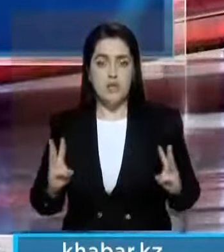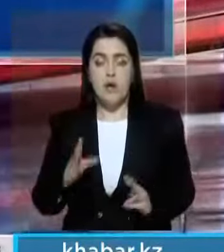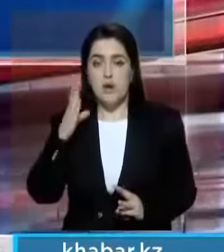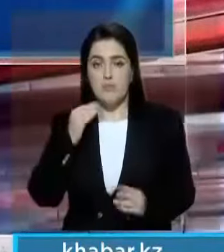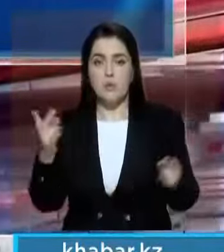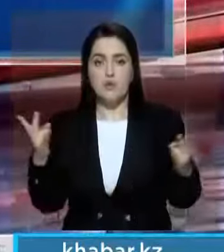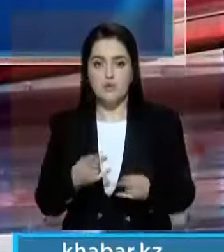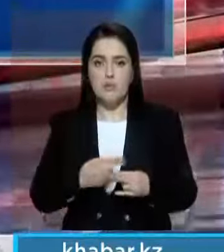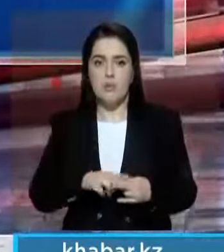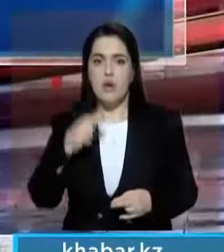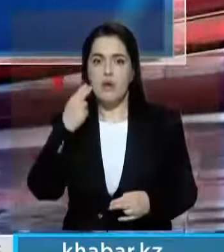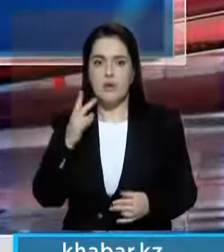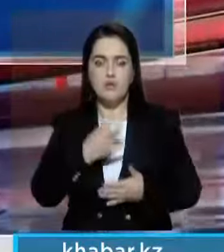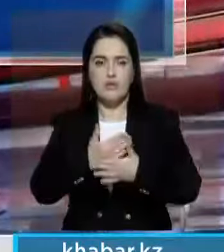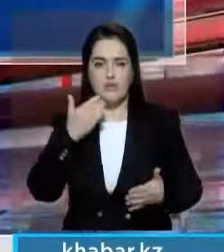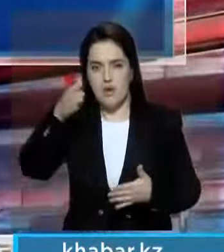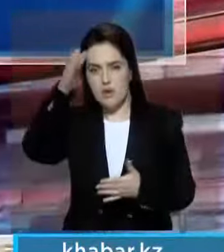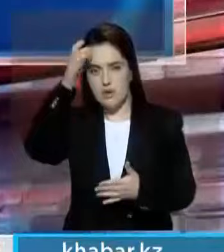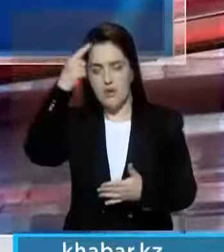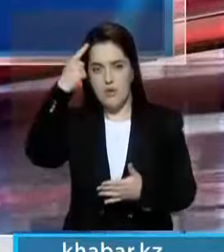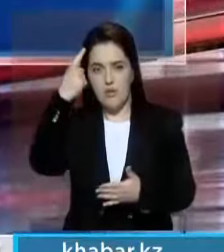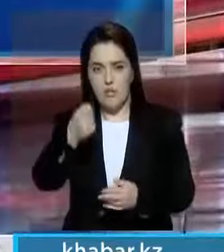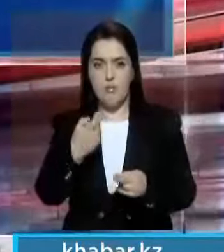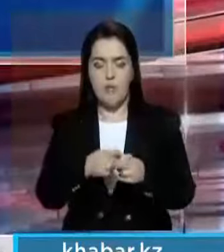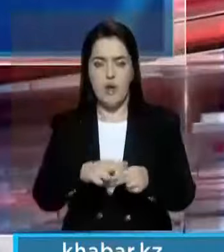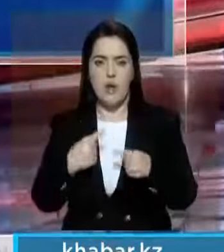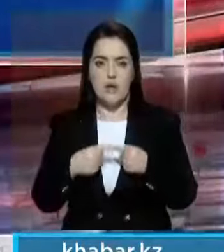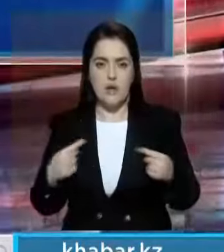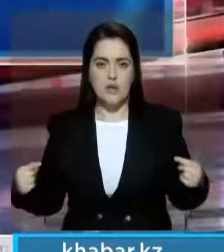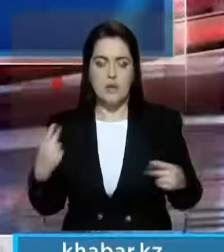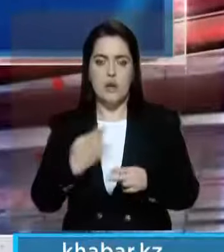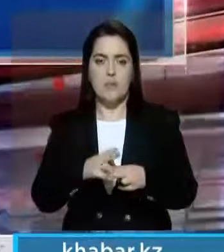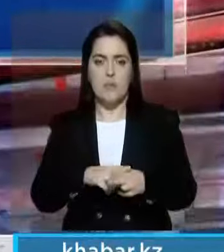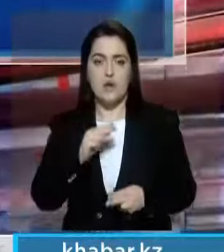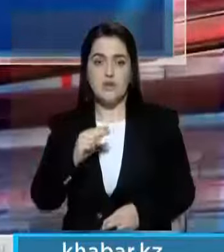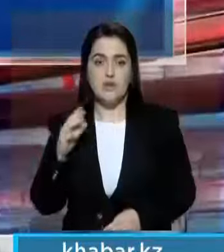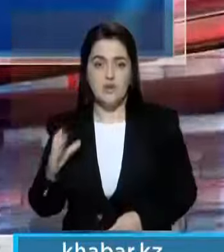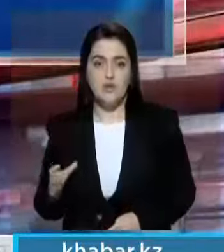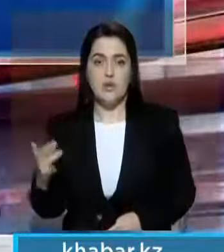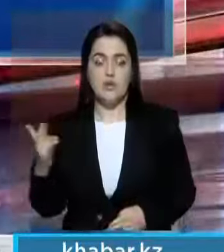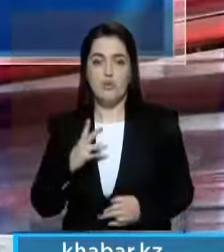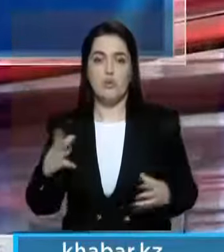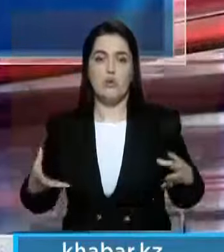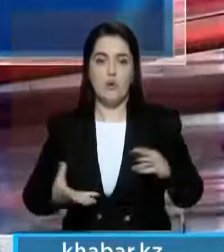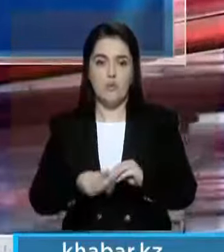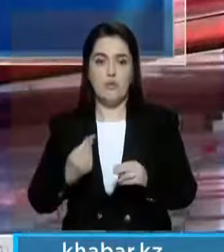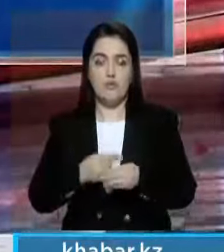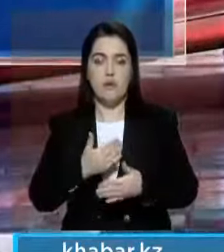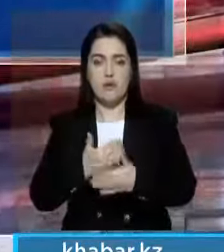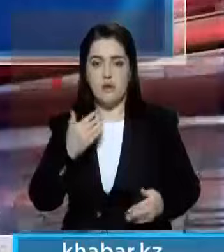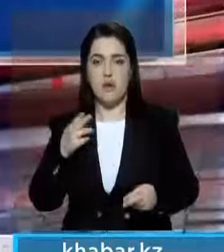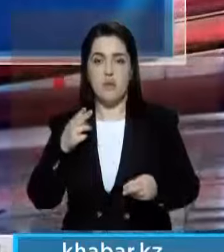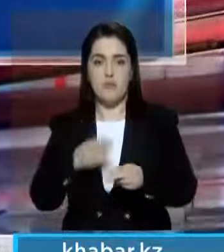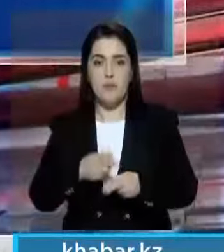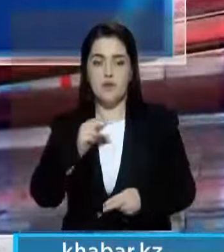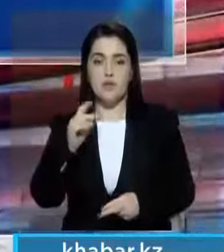качественном научном прогнозе оценке вероятности и силы воздействия разного рода чрезвычайных ситуаций приходится констатировать что в сфере предупреждения чрезвычайных